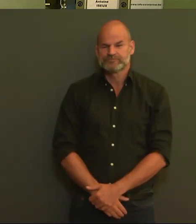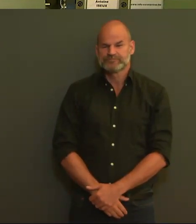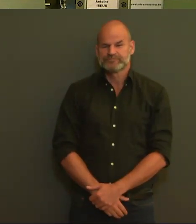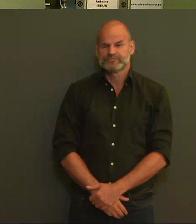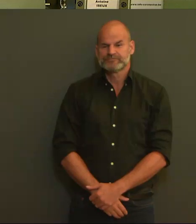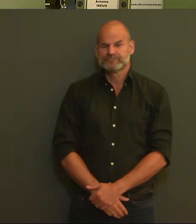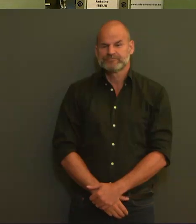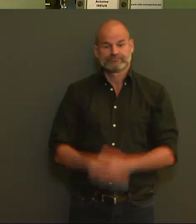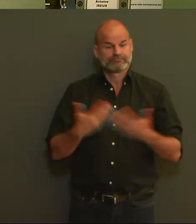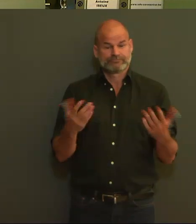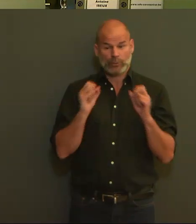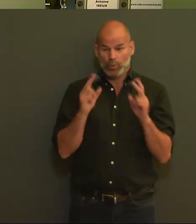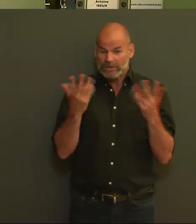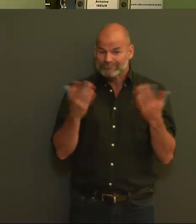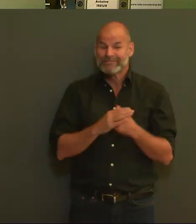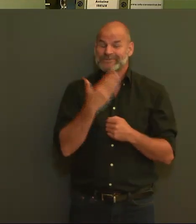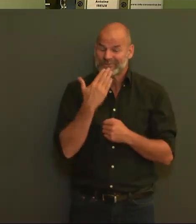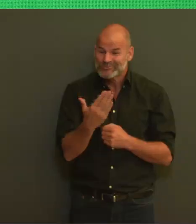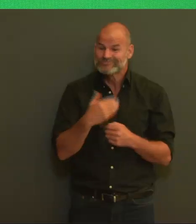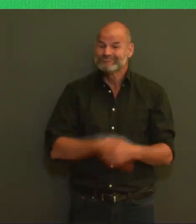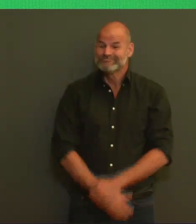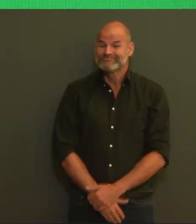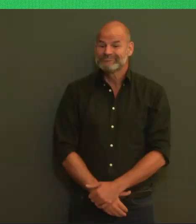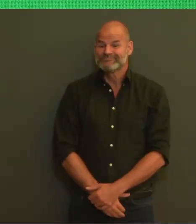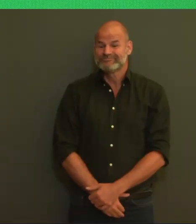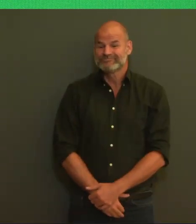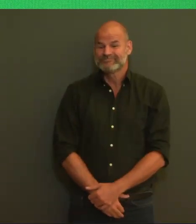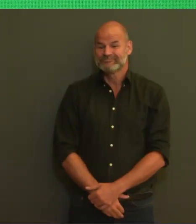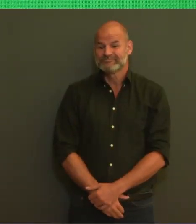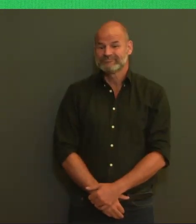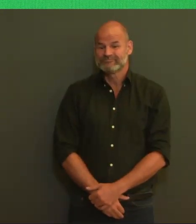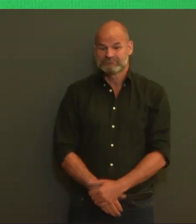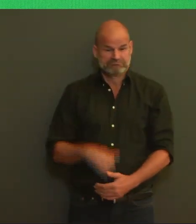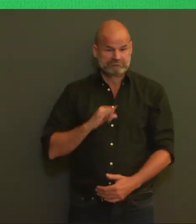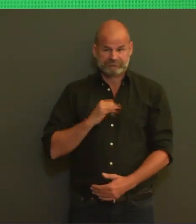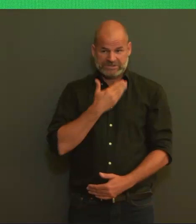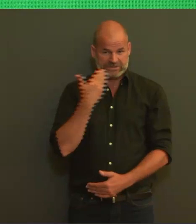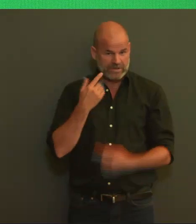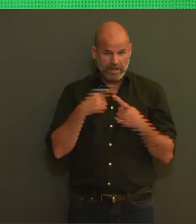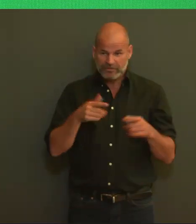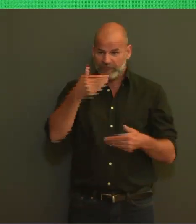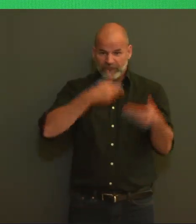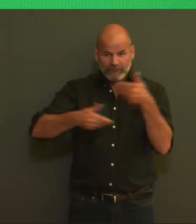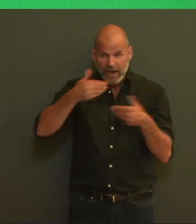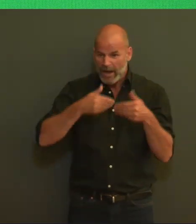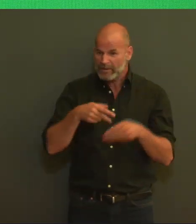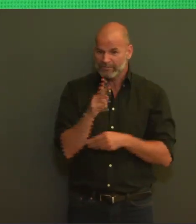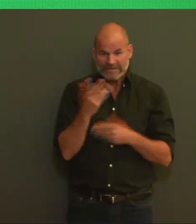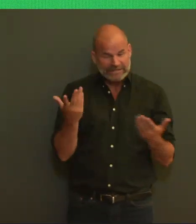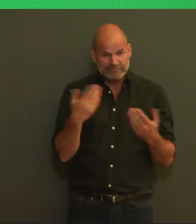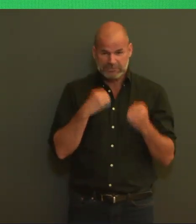Oké, dankjewel. Er zijn geen andere vragen. Dan rest er mij niets anders dan jullie te bedanken voor die